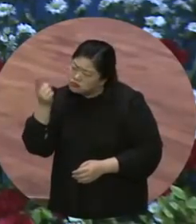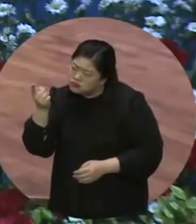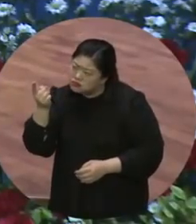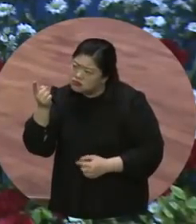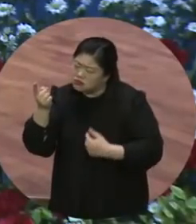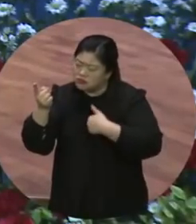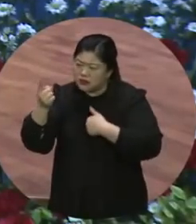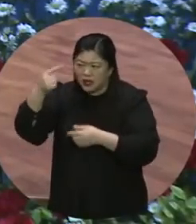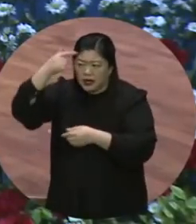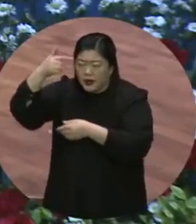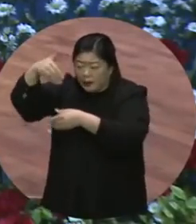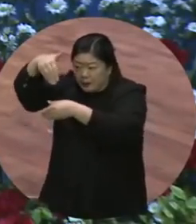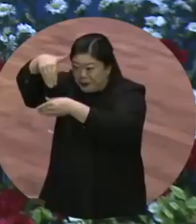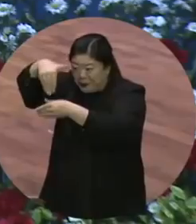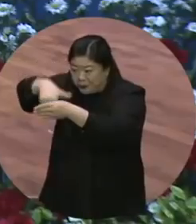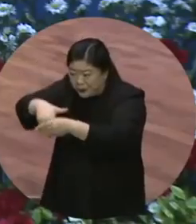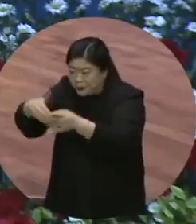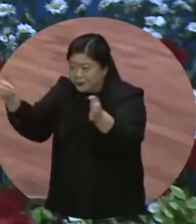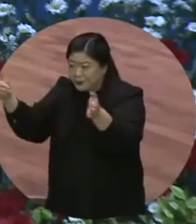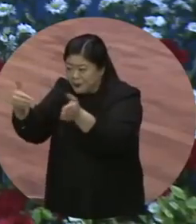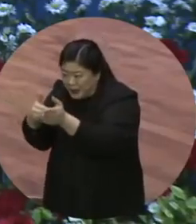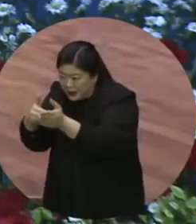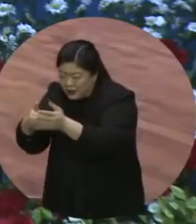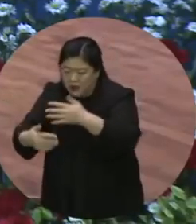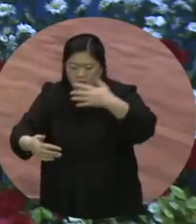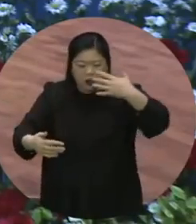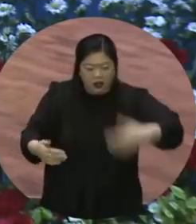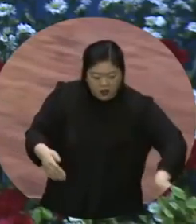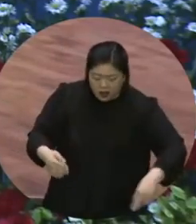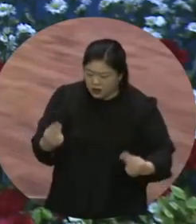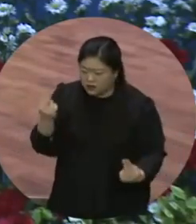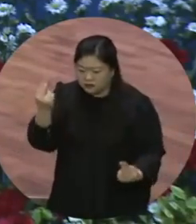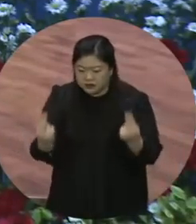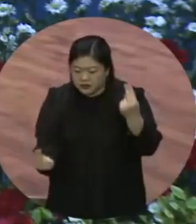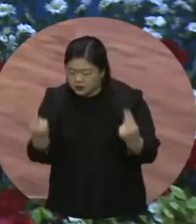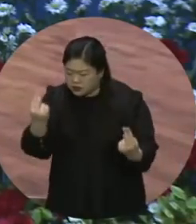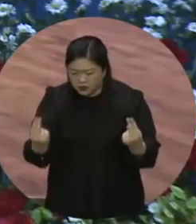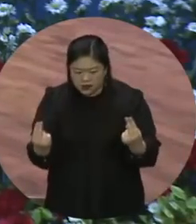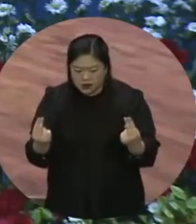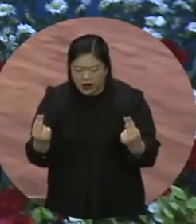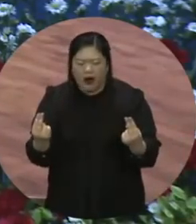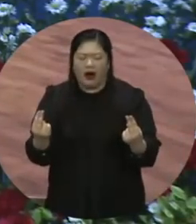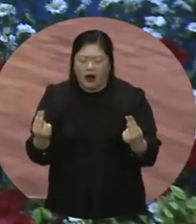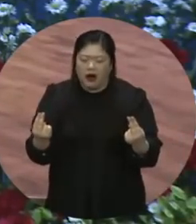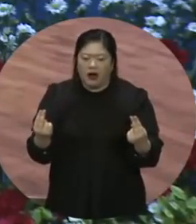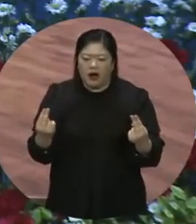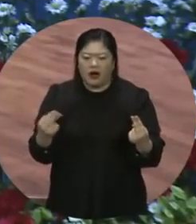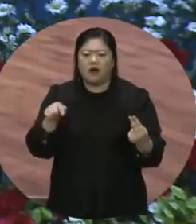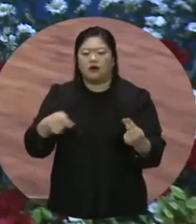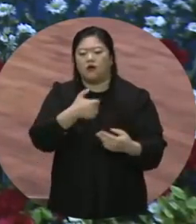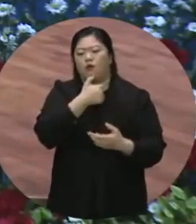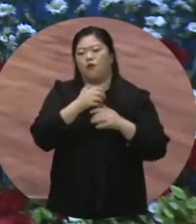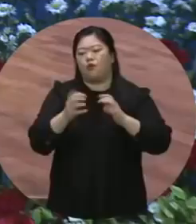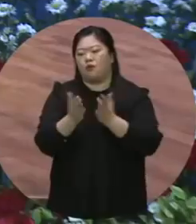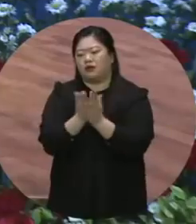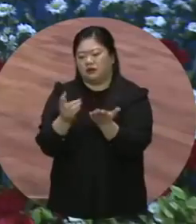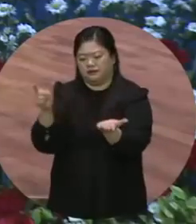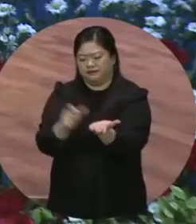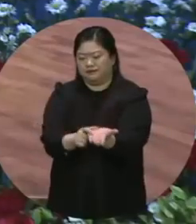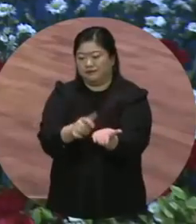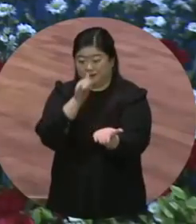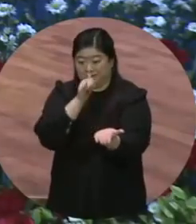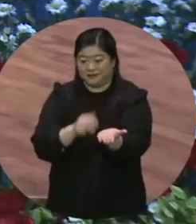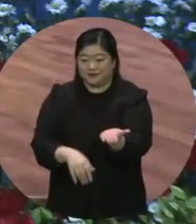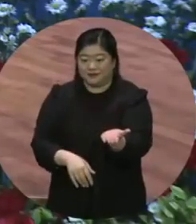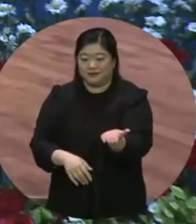사람 이 사람이 어떻게 변화되는지에 대해서 그렇게 아주